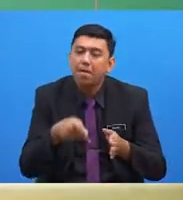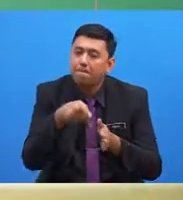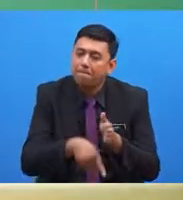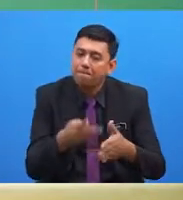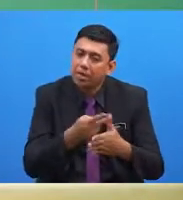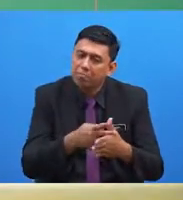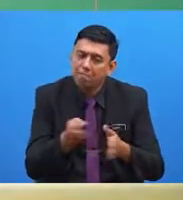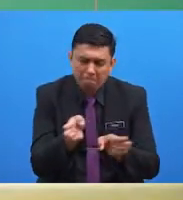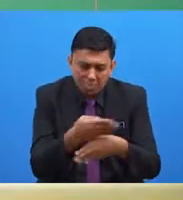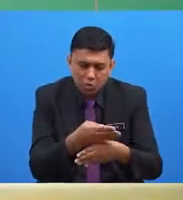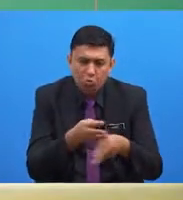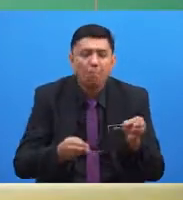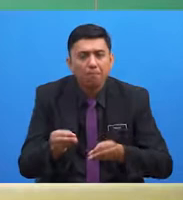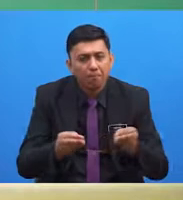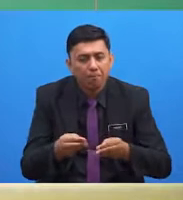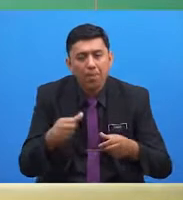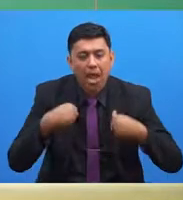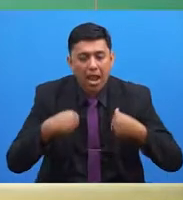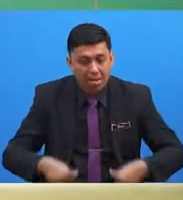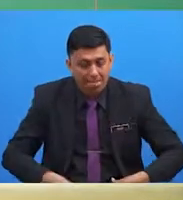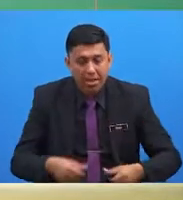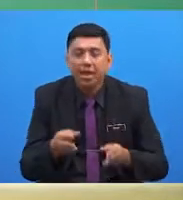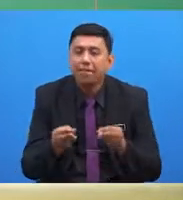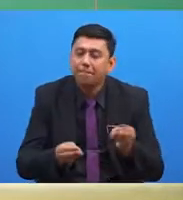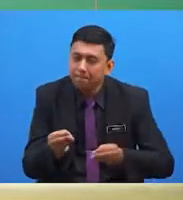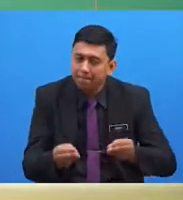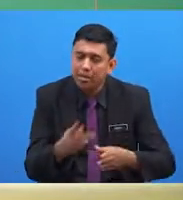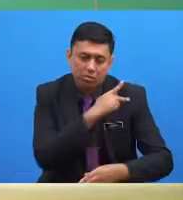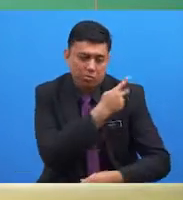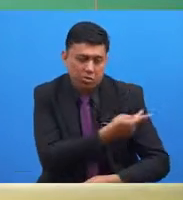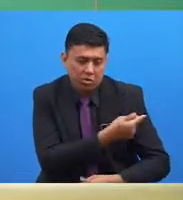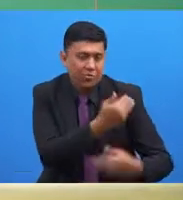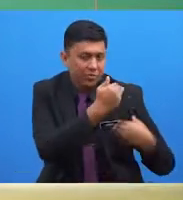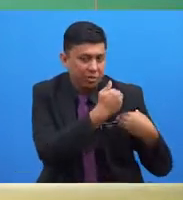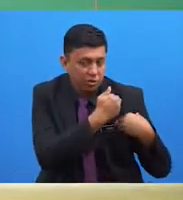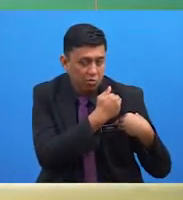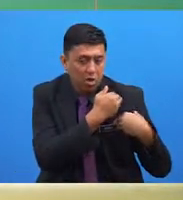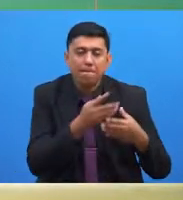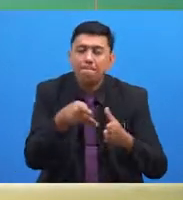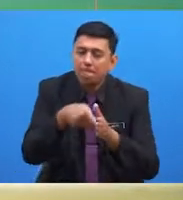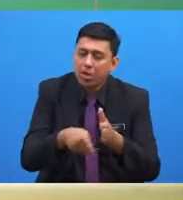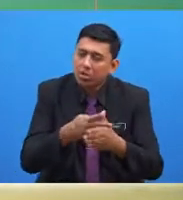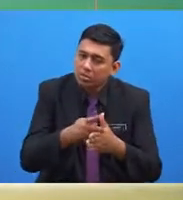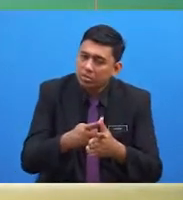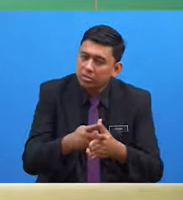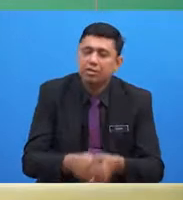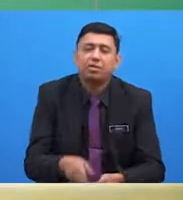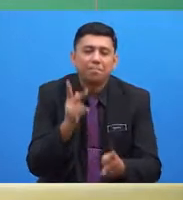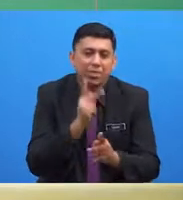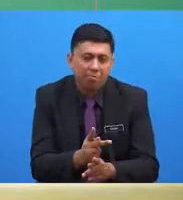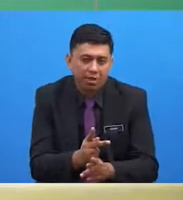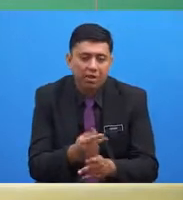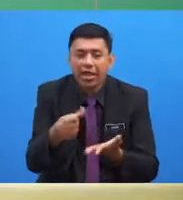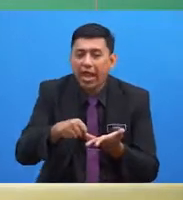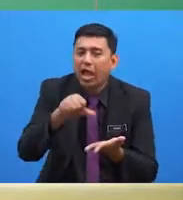bentuk perniagaan, alamat perniagaan, kuasa dan tanggungjawab perkongsi serta penyimpanan